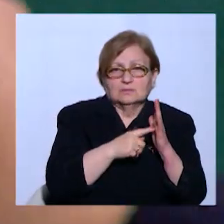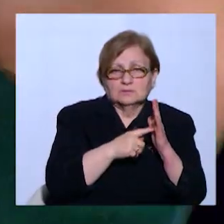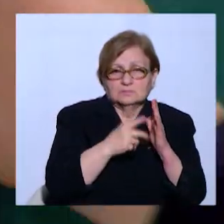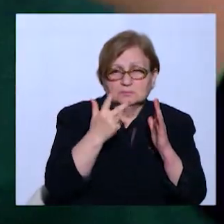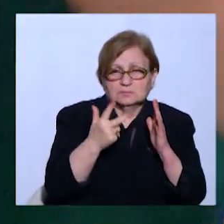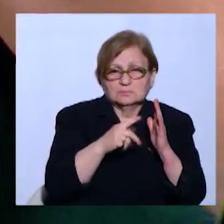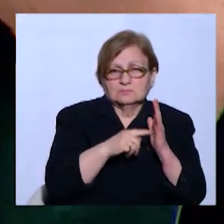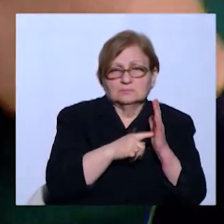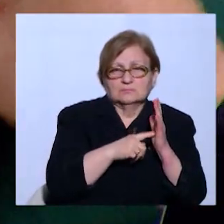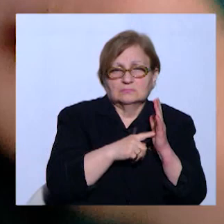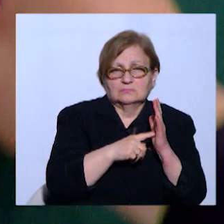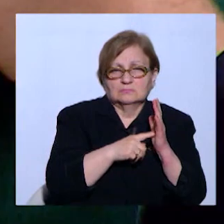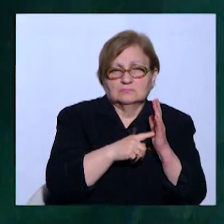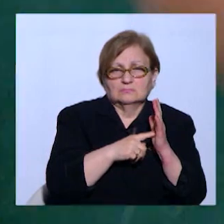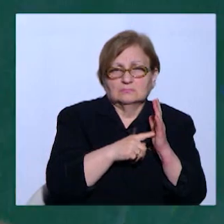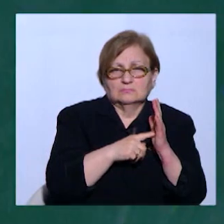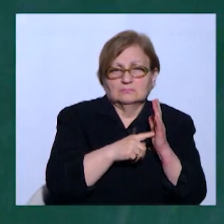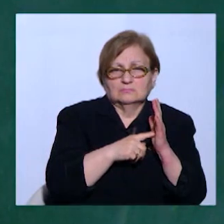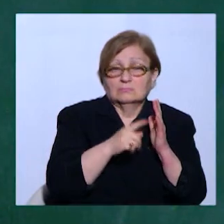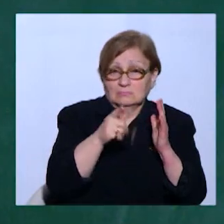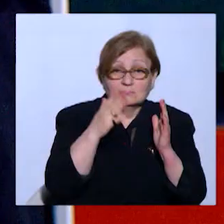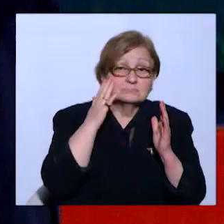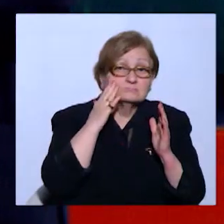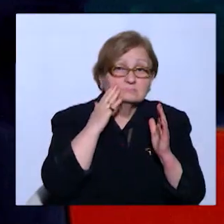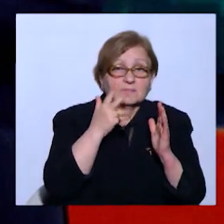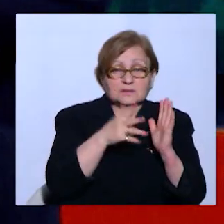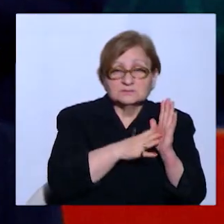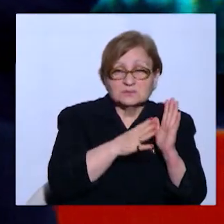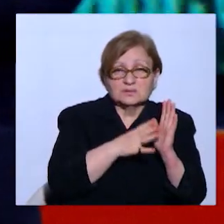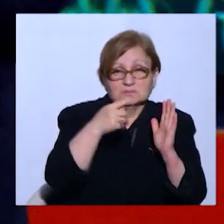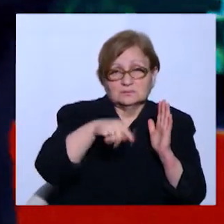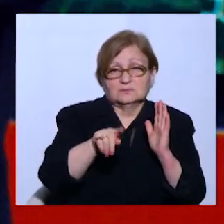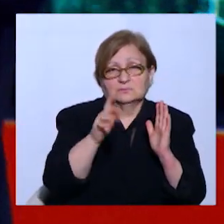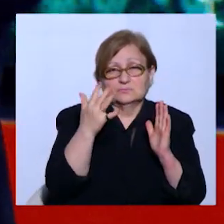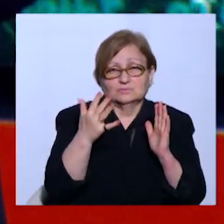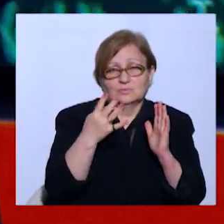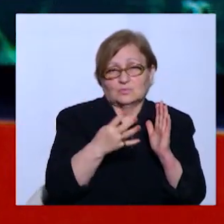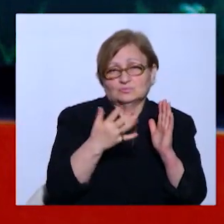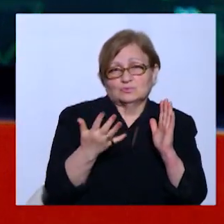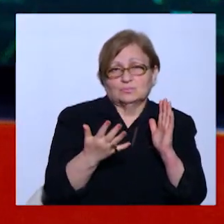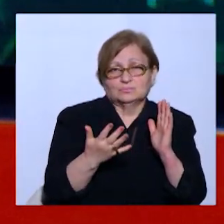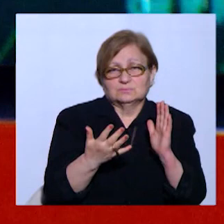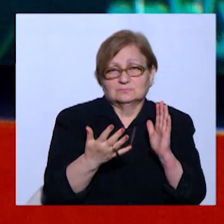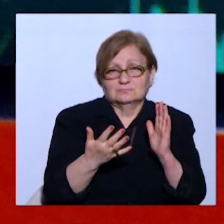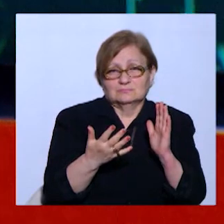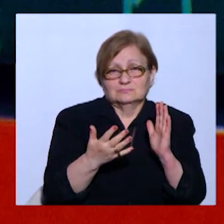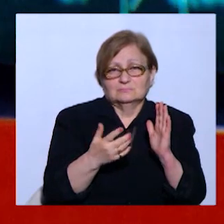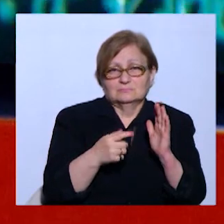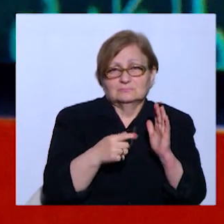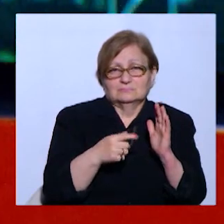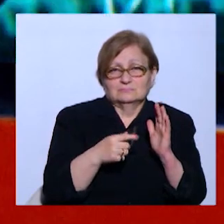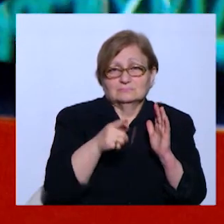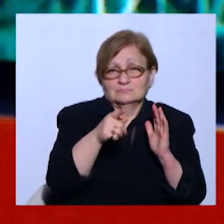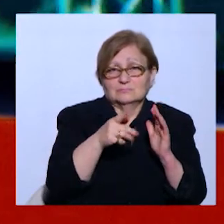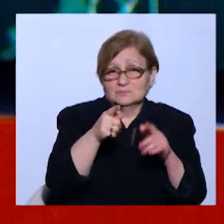გამრავლებული 3-ზე და გამრავლებული 5-ზე. არა ვარ მართალი? 3 * 3 9, 9 * 3 5 45. არის თვითონ